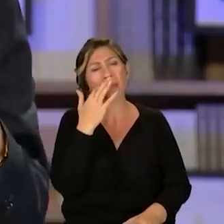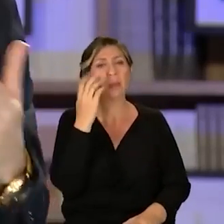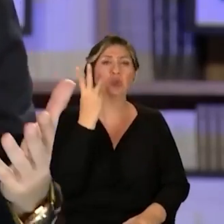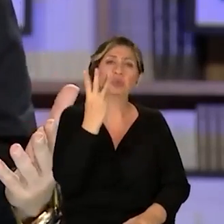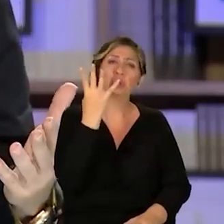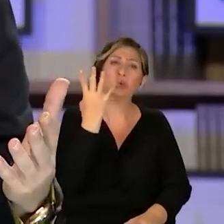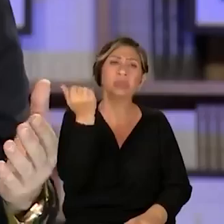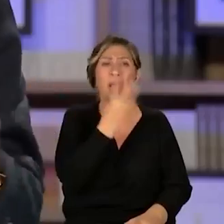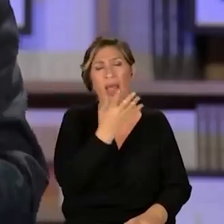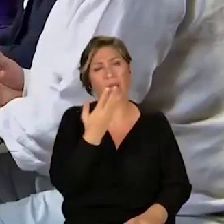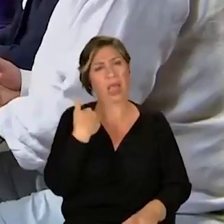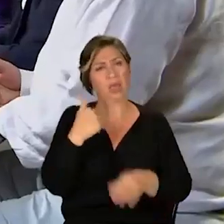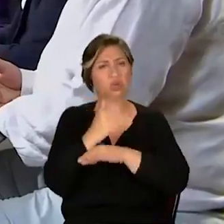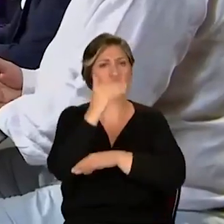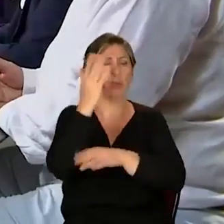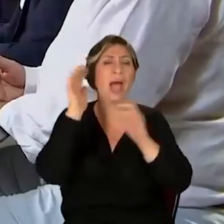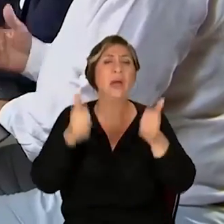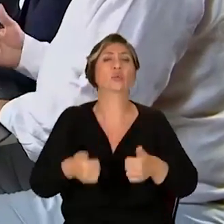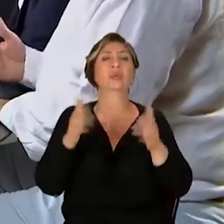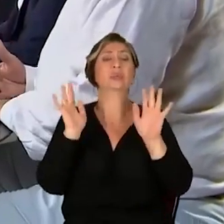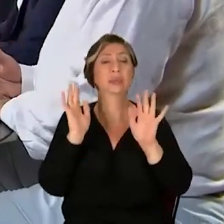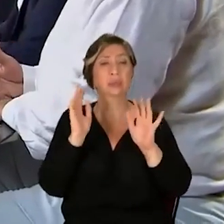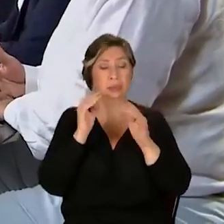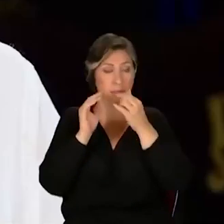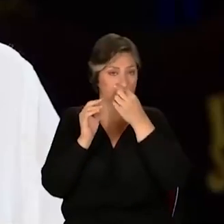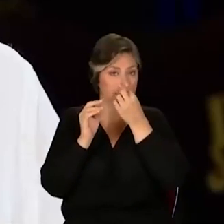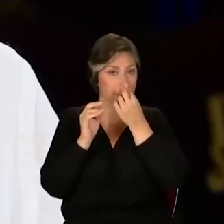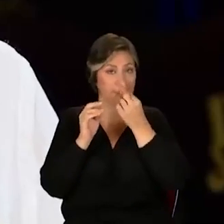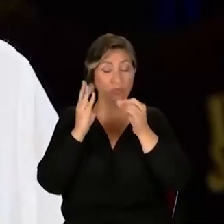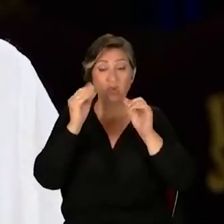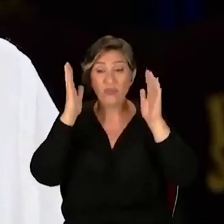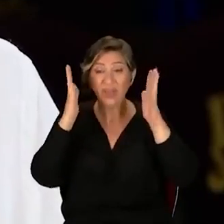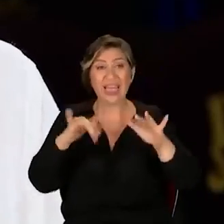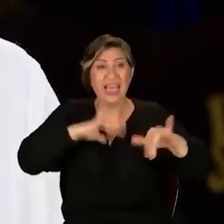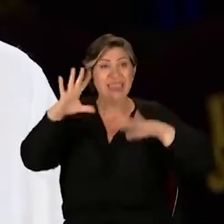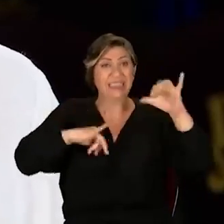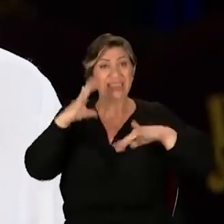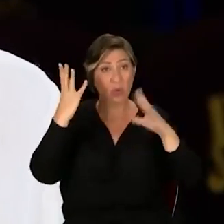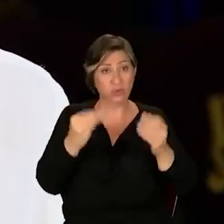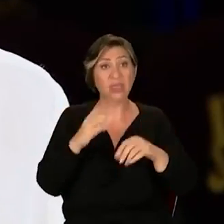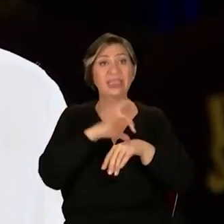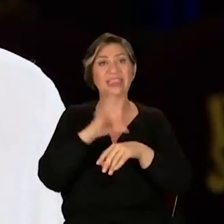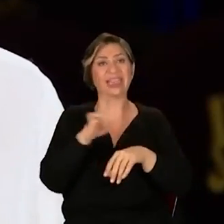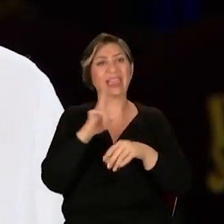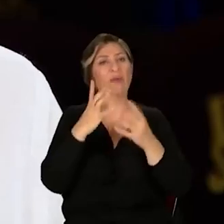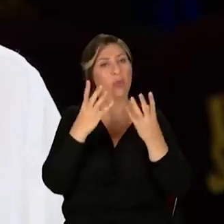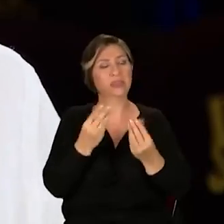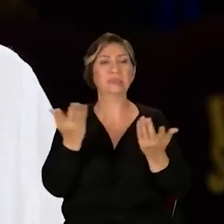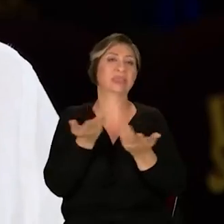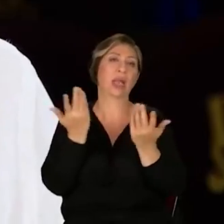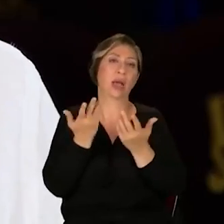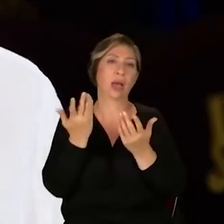3 ya da 4 kere yaşıyorum. Yani her gün yaşamıyorum. Çok rahatsız ettiği ortamlarda da tedavi olabilirsin. Yani